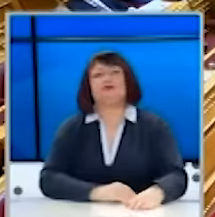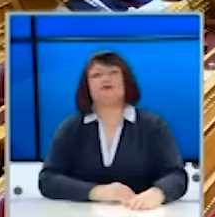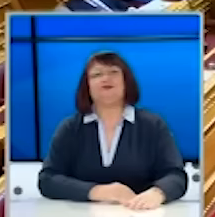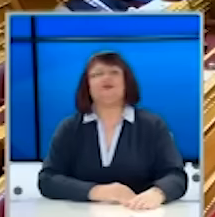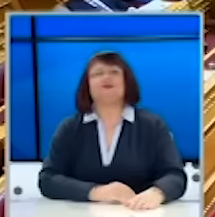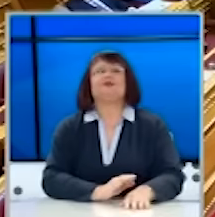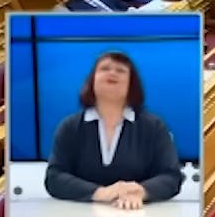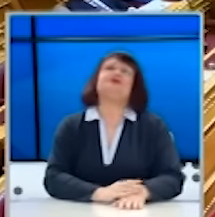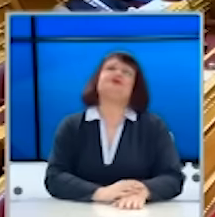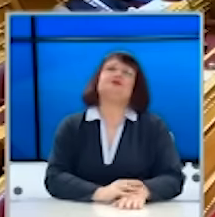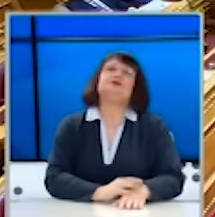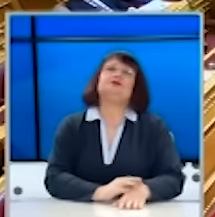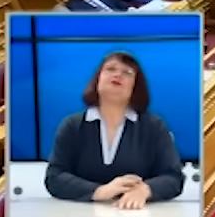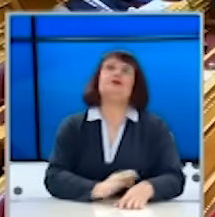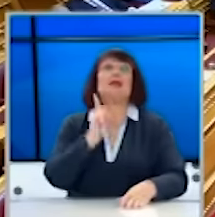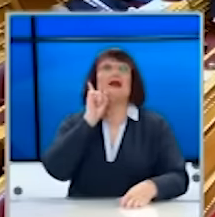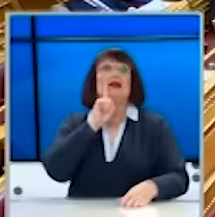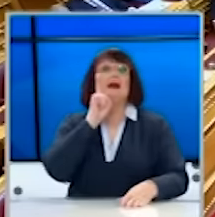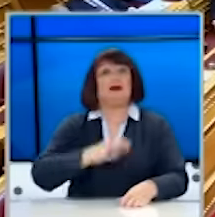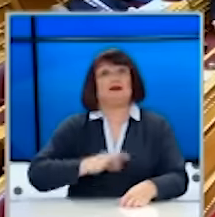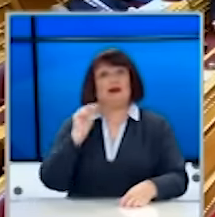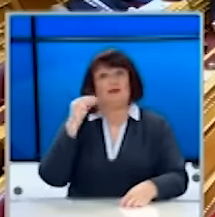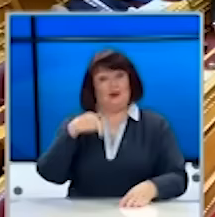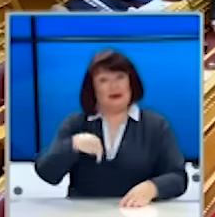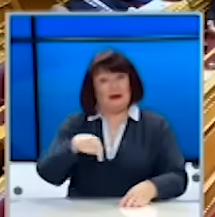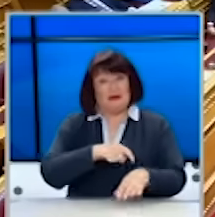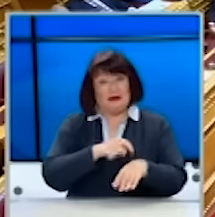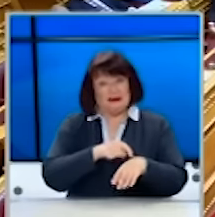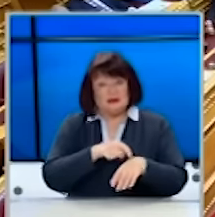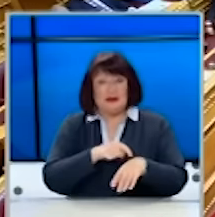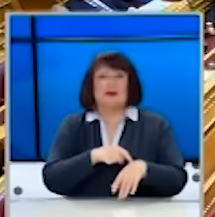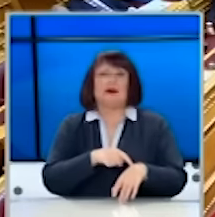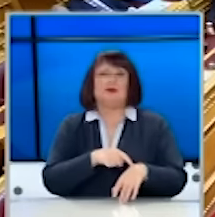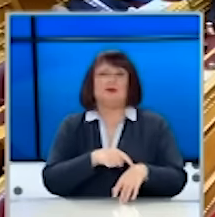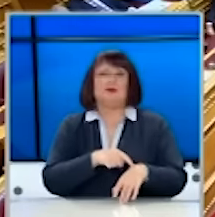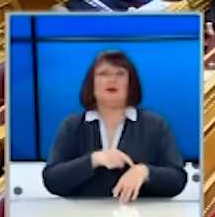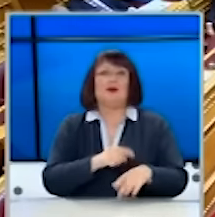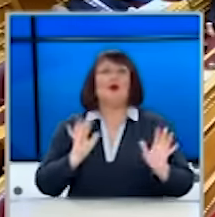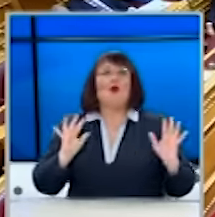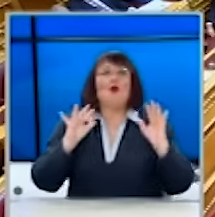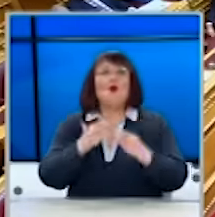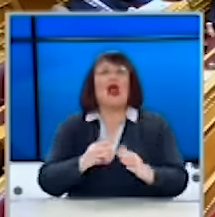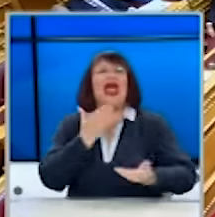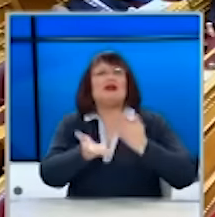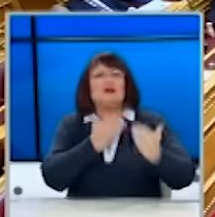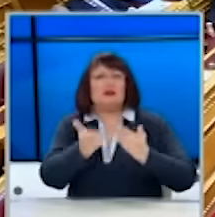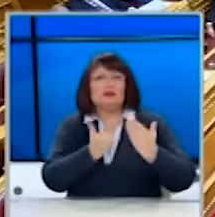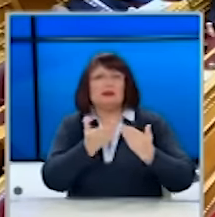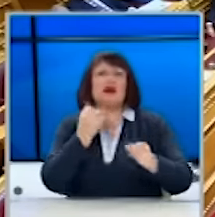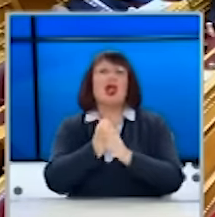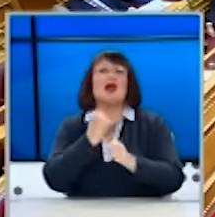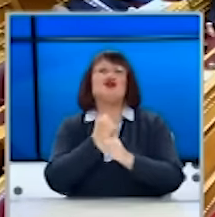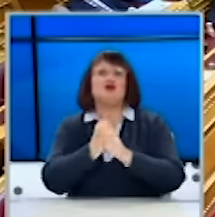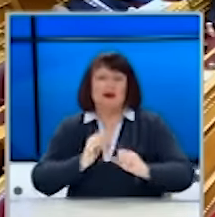Κυρίες και κύριοι, όσα βγάζουν σήμερα τους εργαζόμενους λοιπόν στους δρόμους δεν είναι